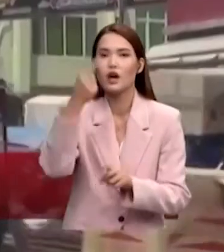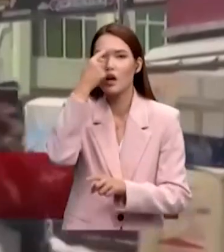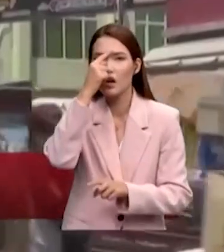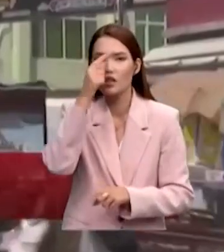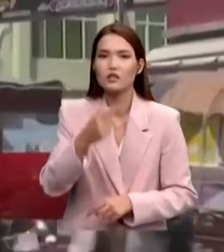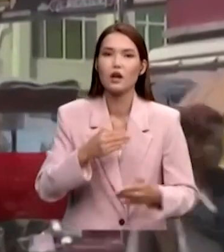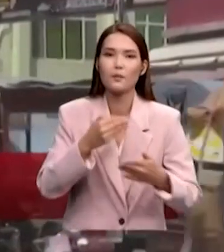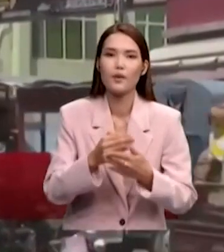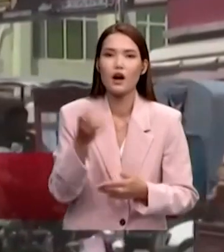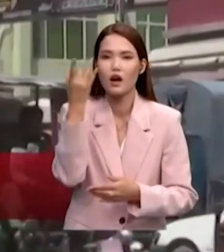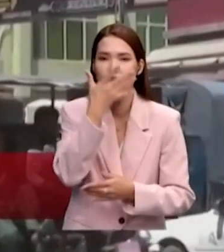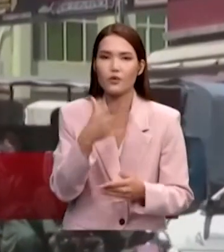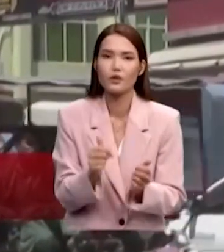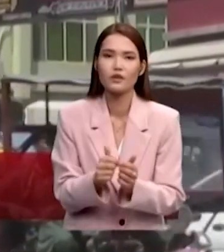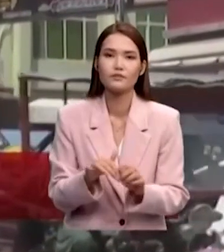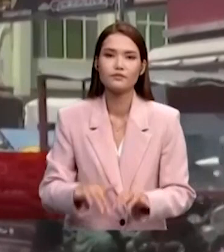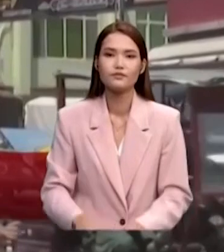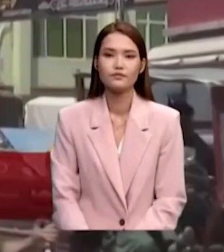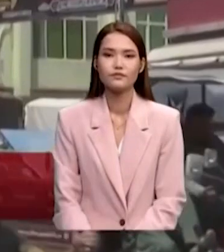Ближнего Востока и Африки.